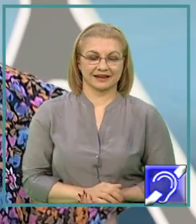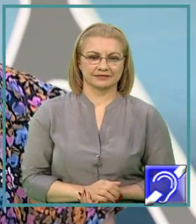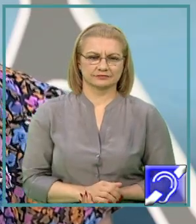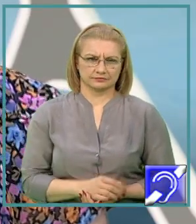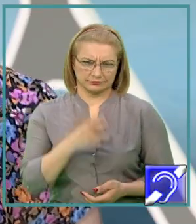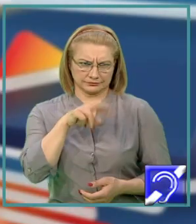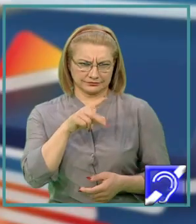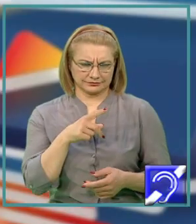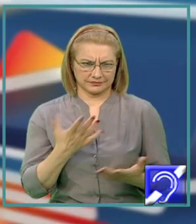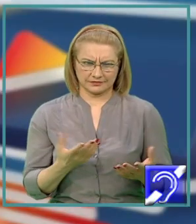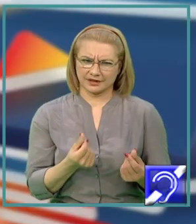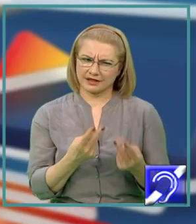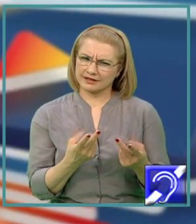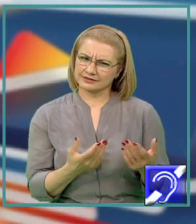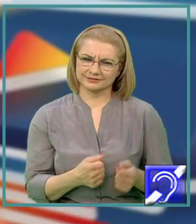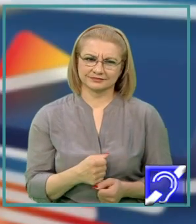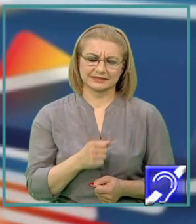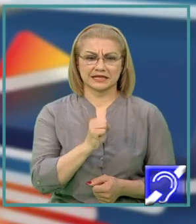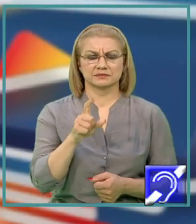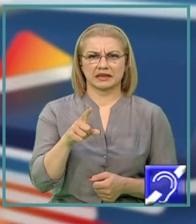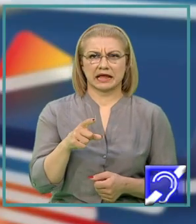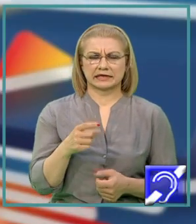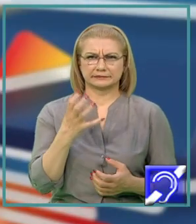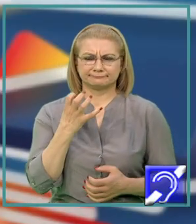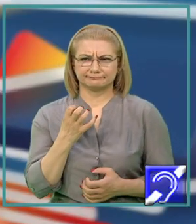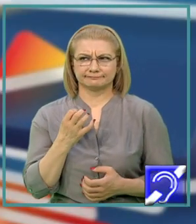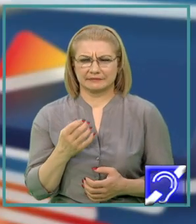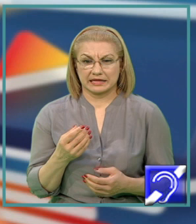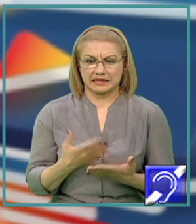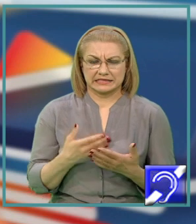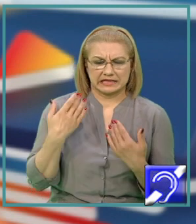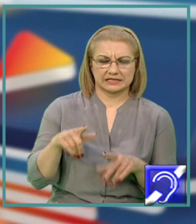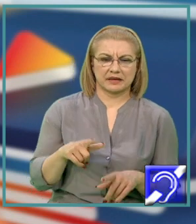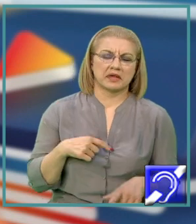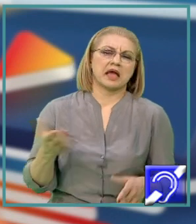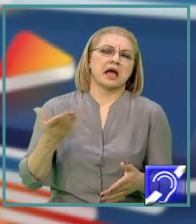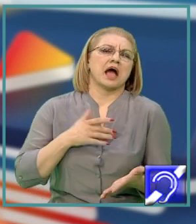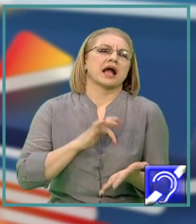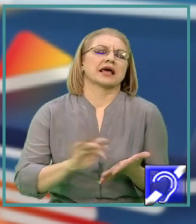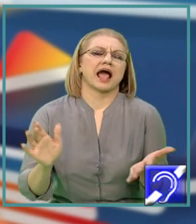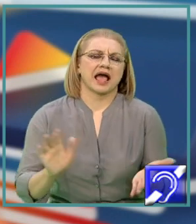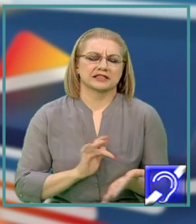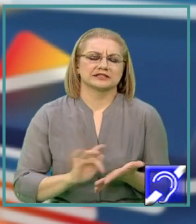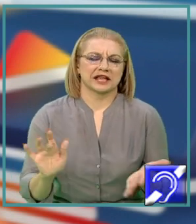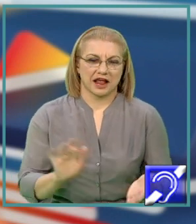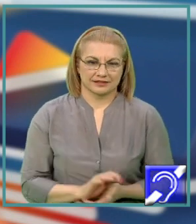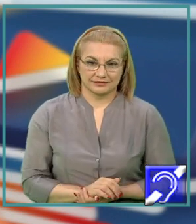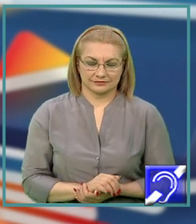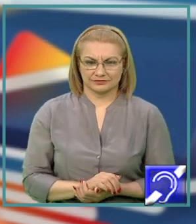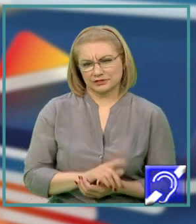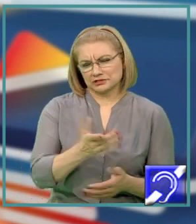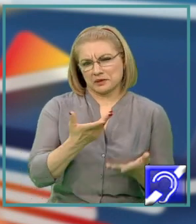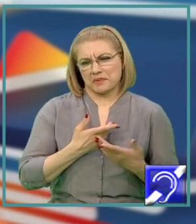ea? Spirache dezolat ca să scape. Gratis, mamă soacră, gratis. Mi-a